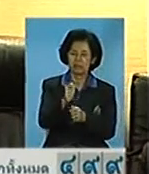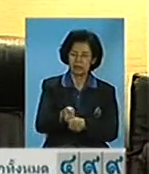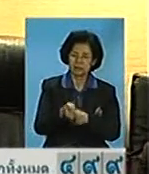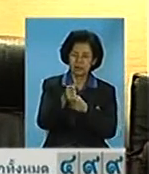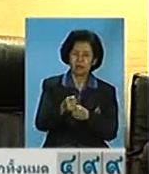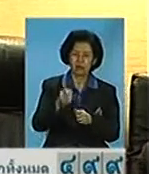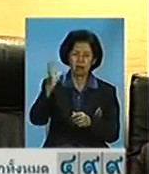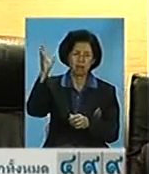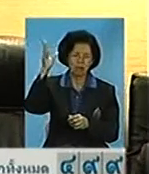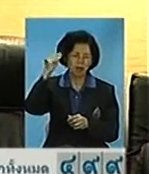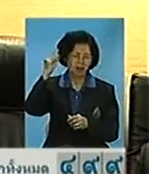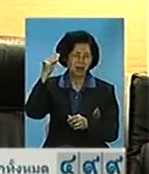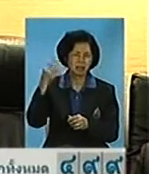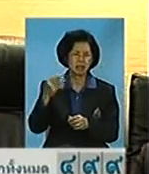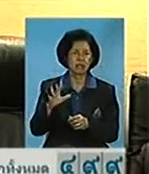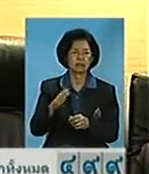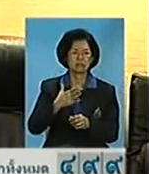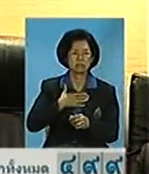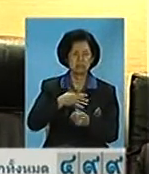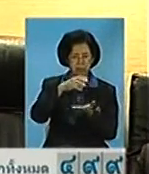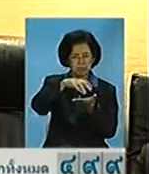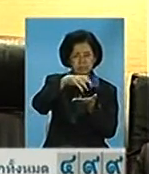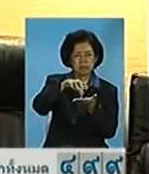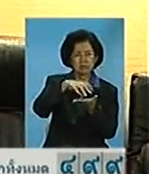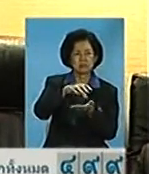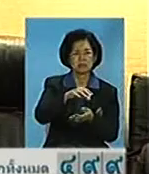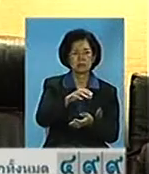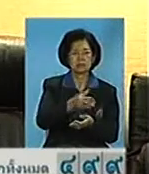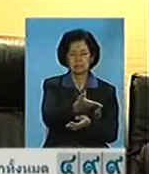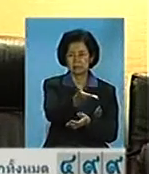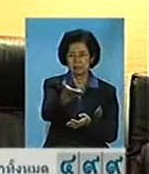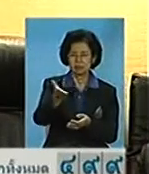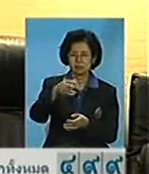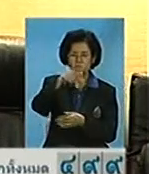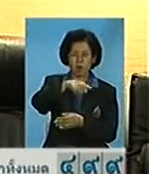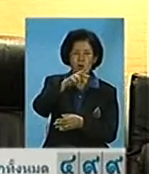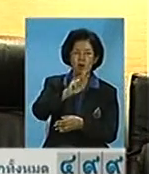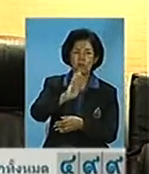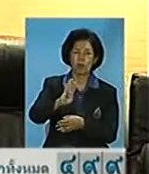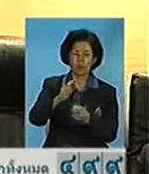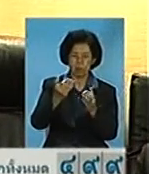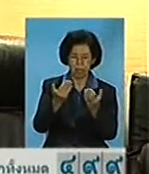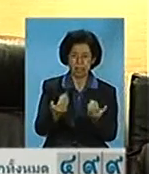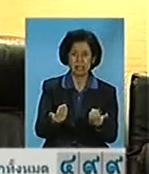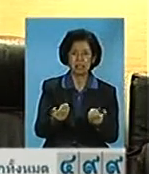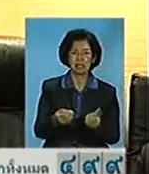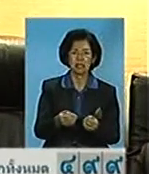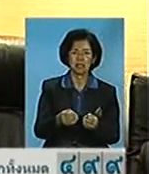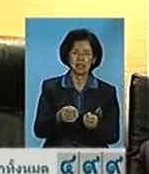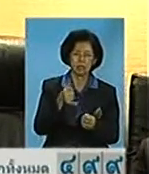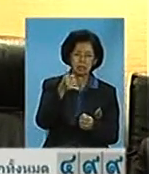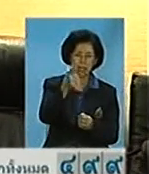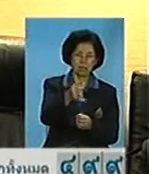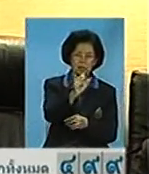ก็ฟังไว้นะครับผมจะกราบเรียนท่านสมาชิกว่าพระราชบัญญัติฉบับนี้เข้าสู่สภ